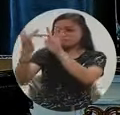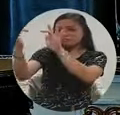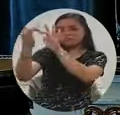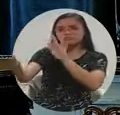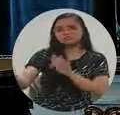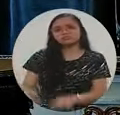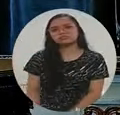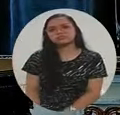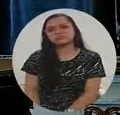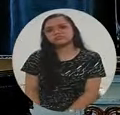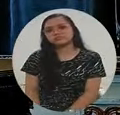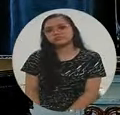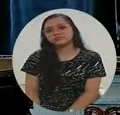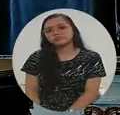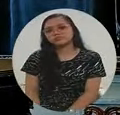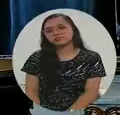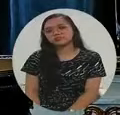online.